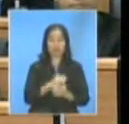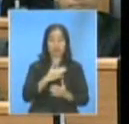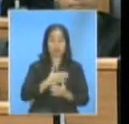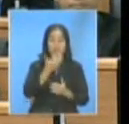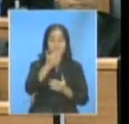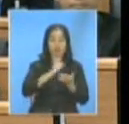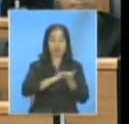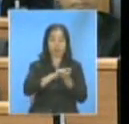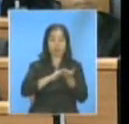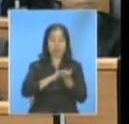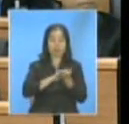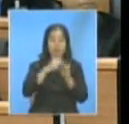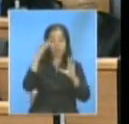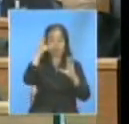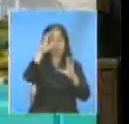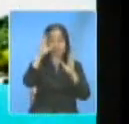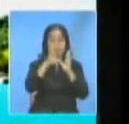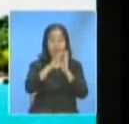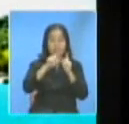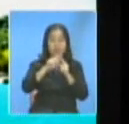ตภาพที่หนึ่งครับ